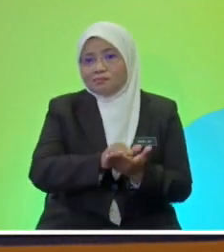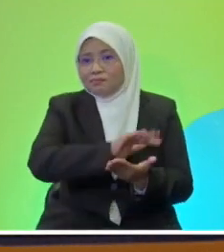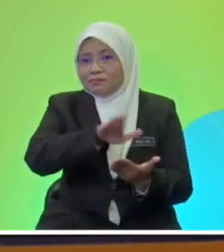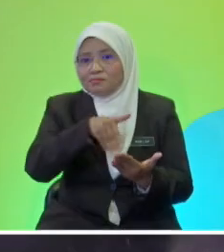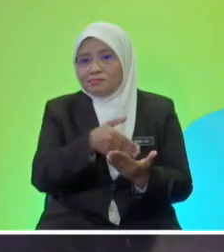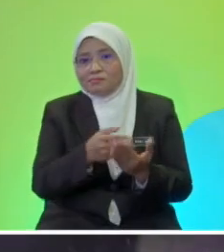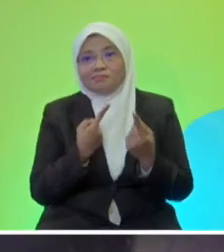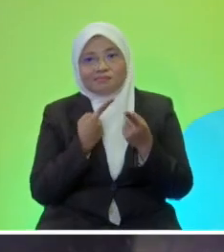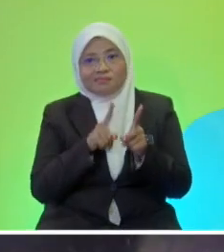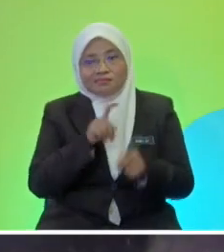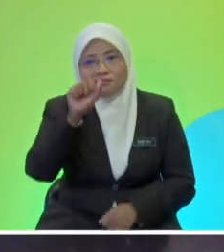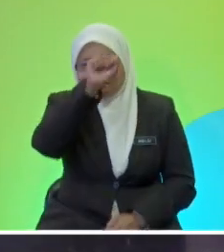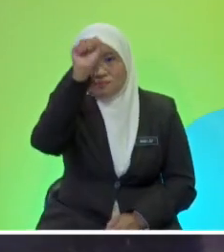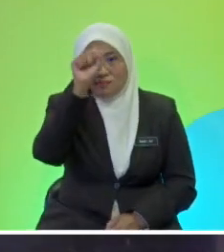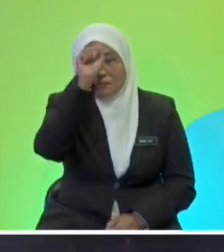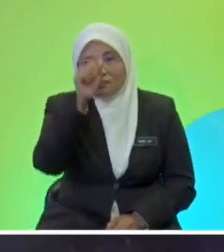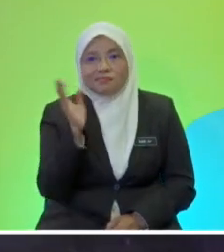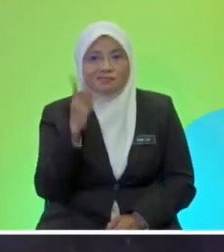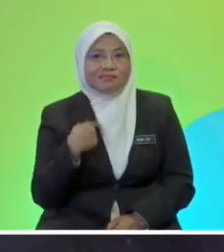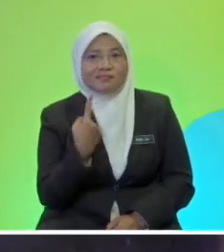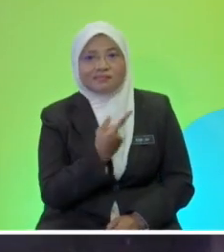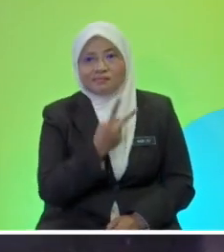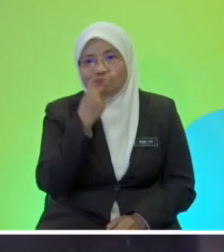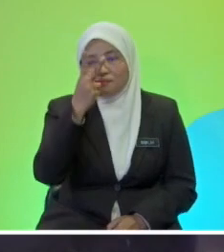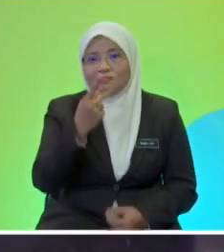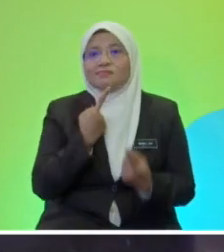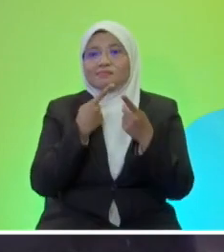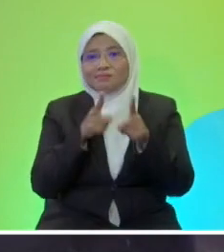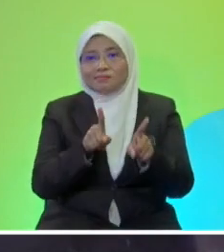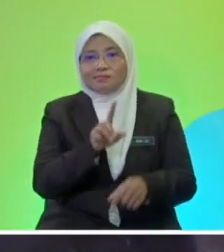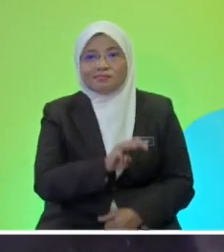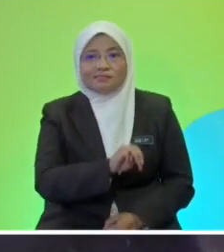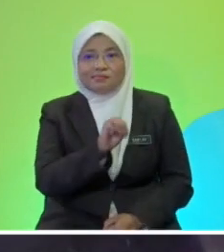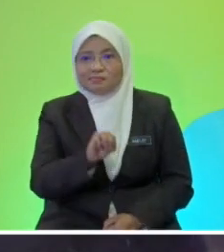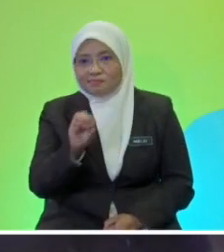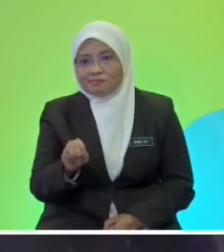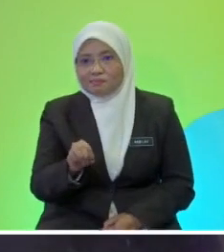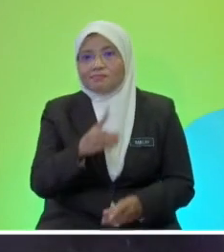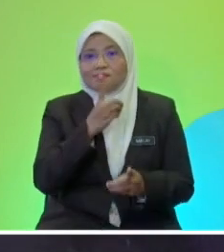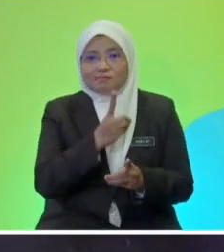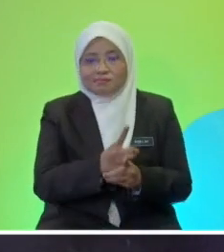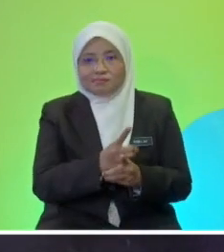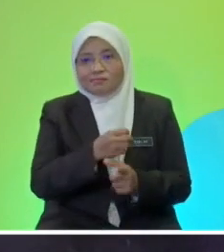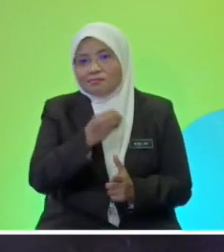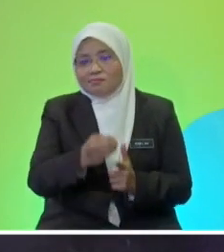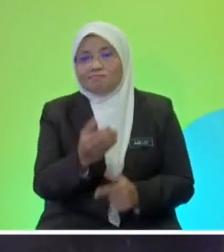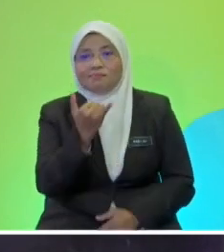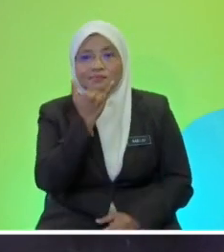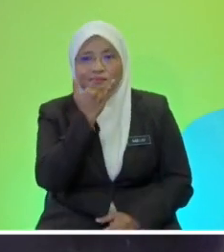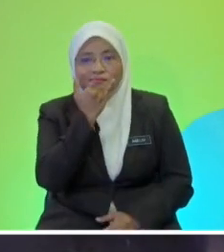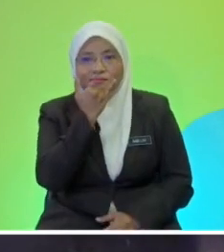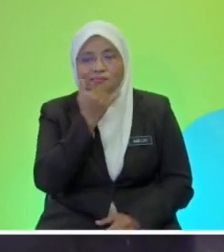kita tengok juga jawaban murid-murid di rumah murid-murid di rumah boleh SMA ya Betul tidak jawaban